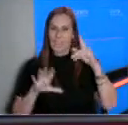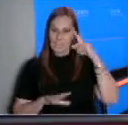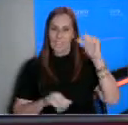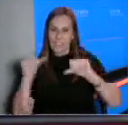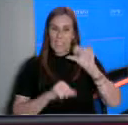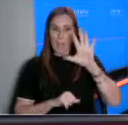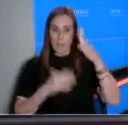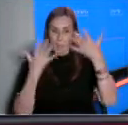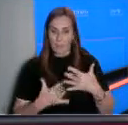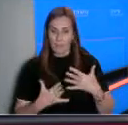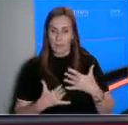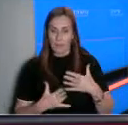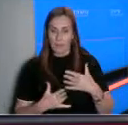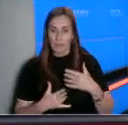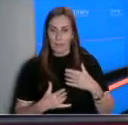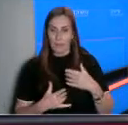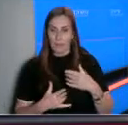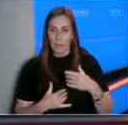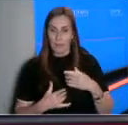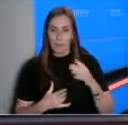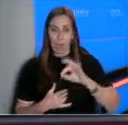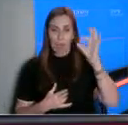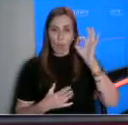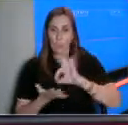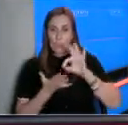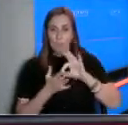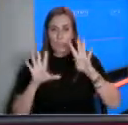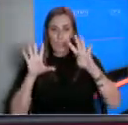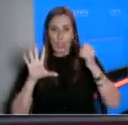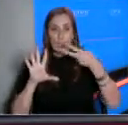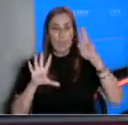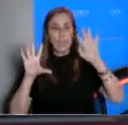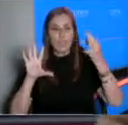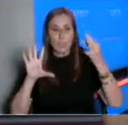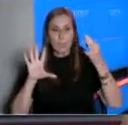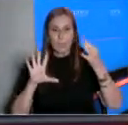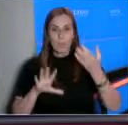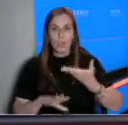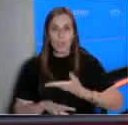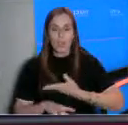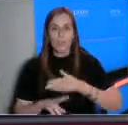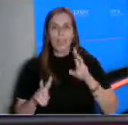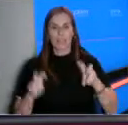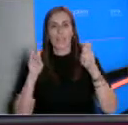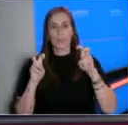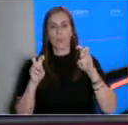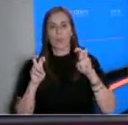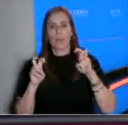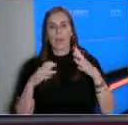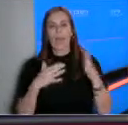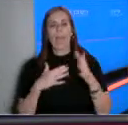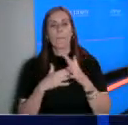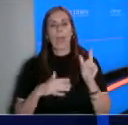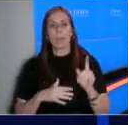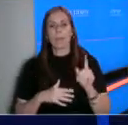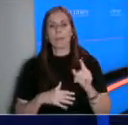פיזיקה, 5 מתמטיקה, עם אחוזון ציונים של 90 פלוס, שיקבל את ההזדמנות